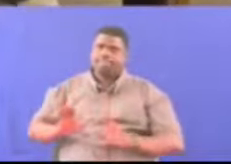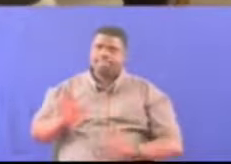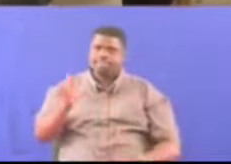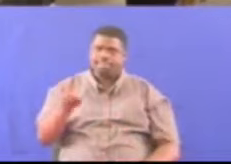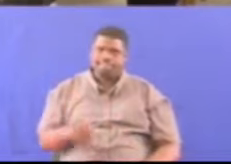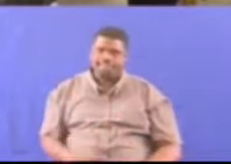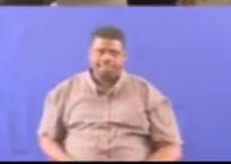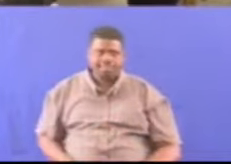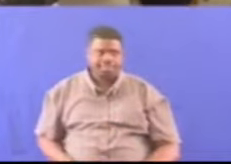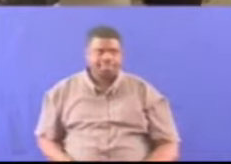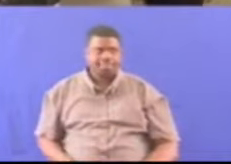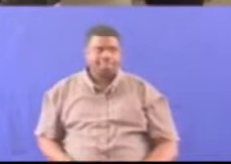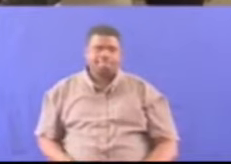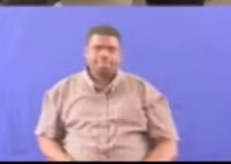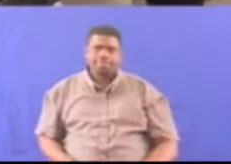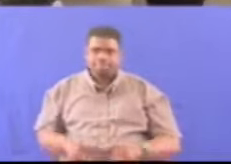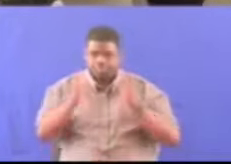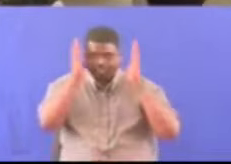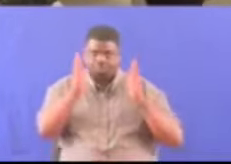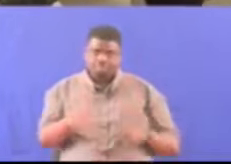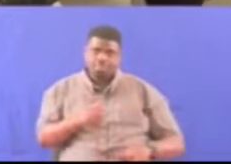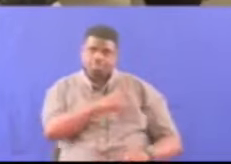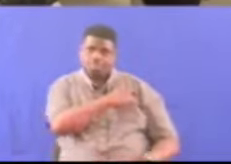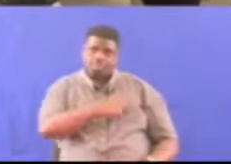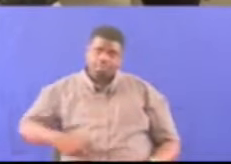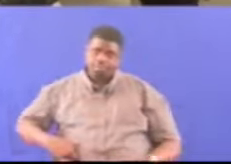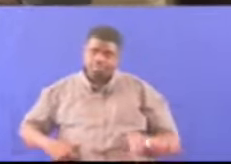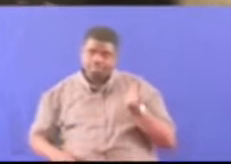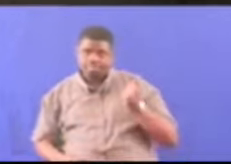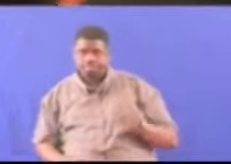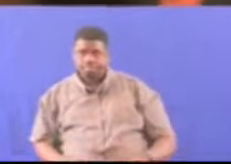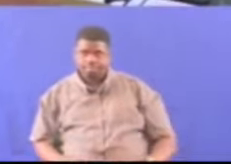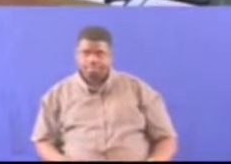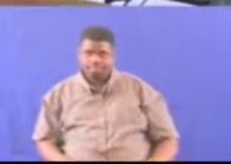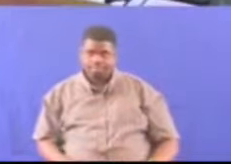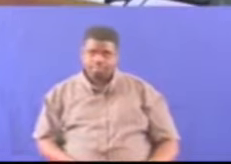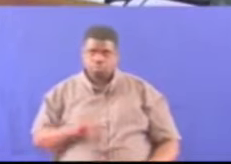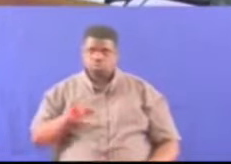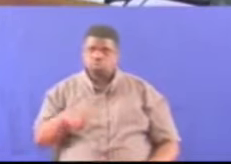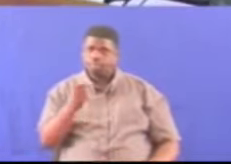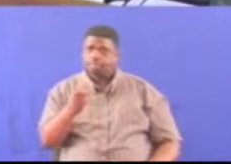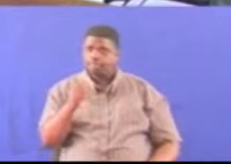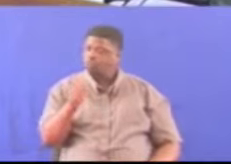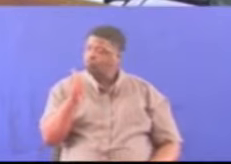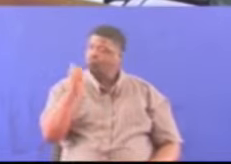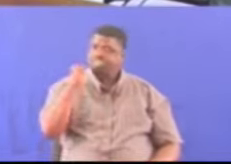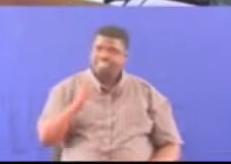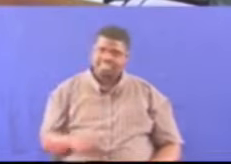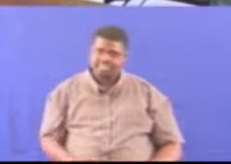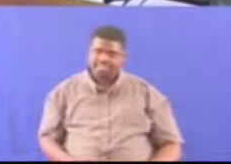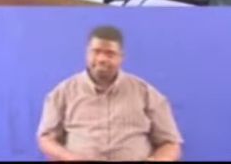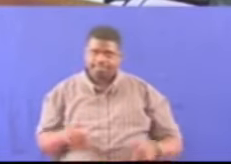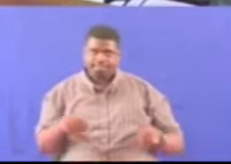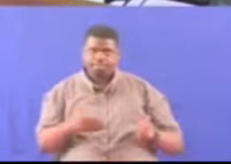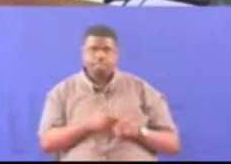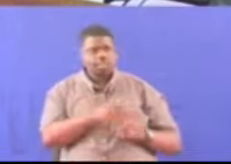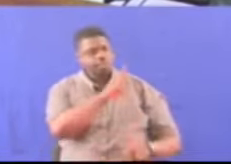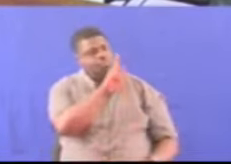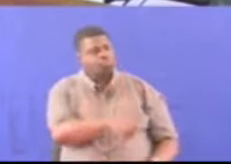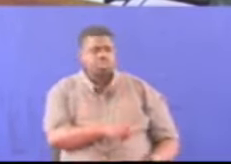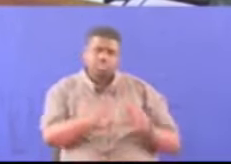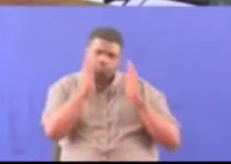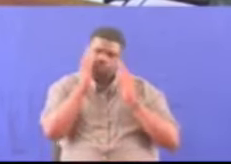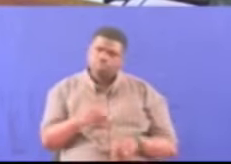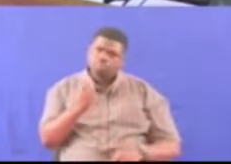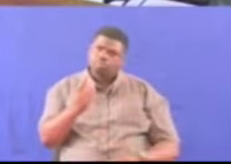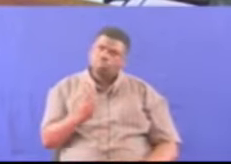Mheshimiwa Rais amesema wabunge Jumapili juzi, mpaka nilimuuliza mheshimiwa mmoja